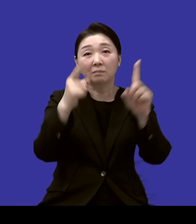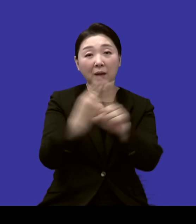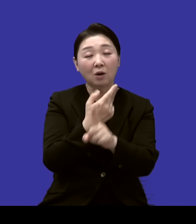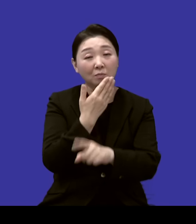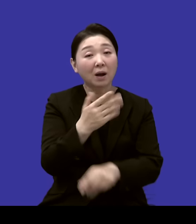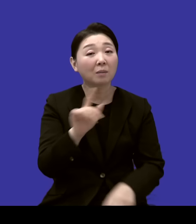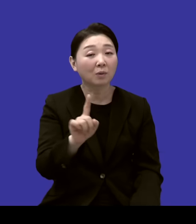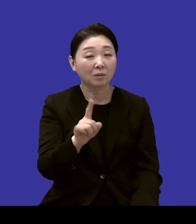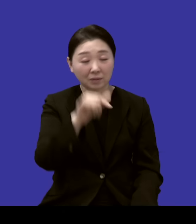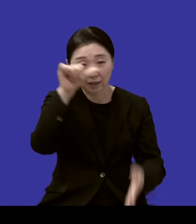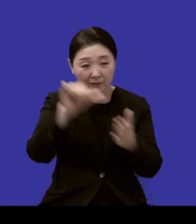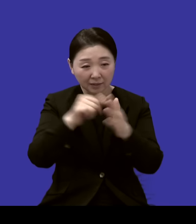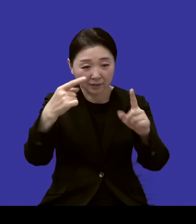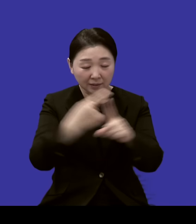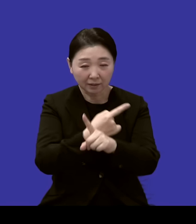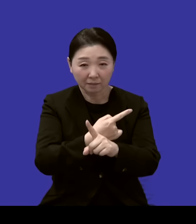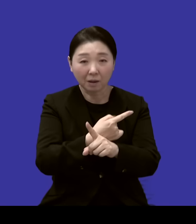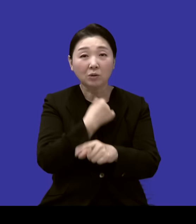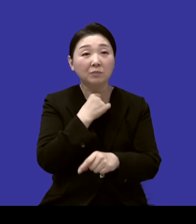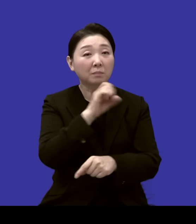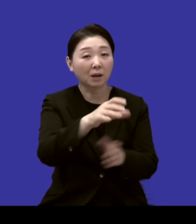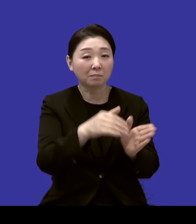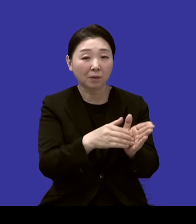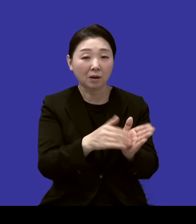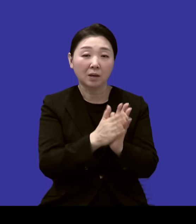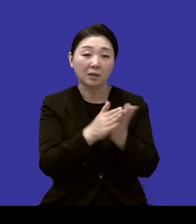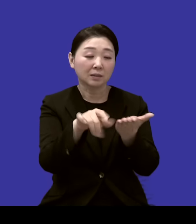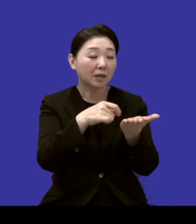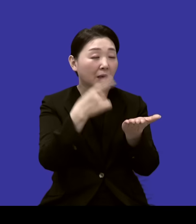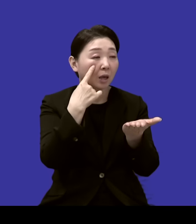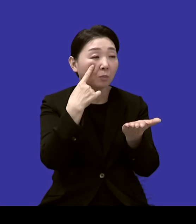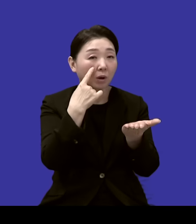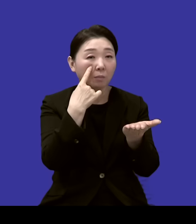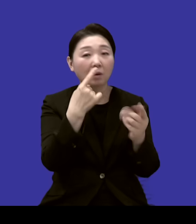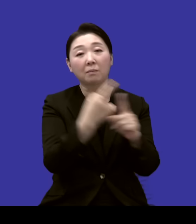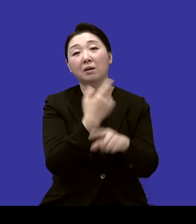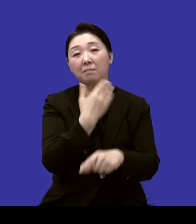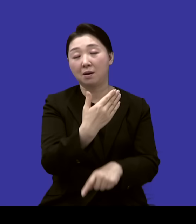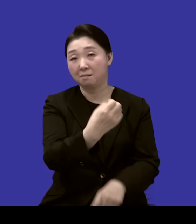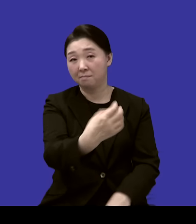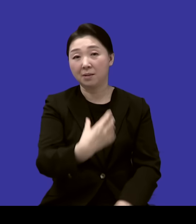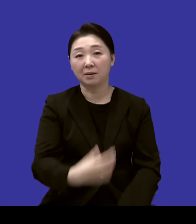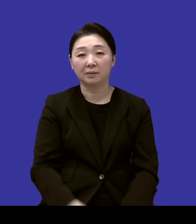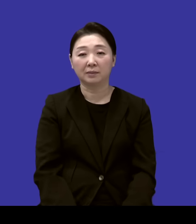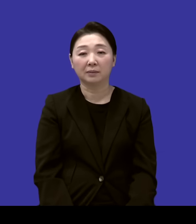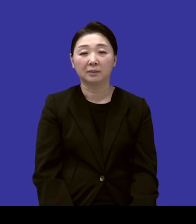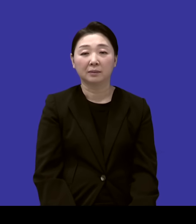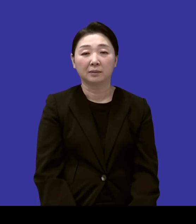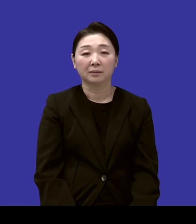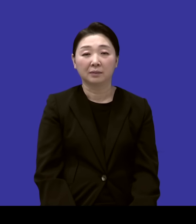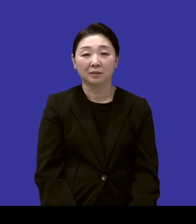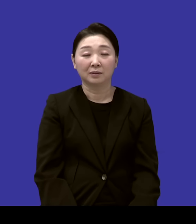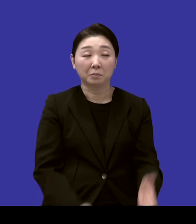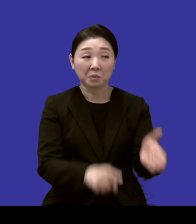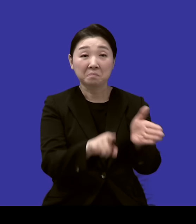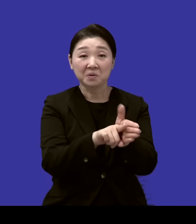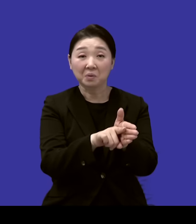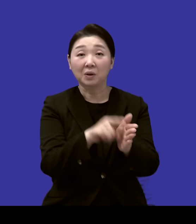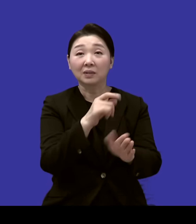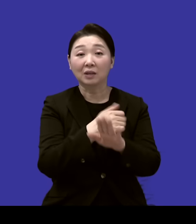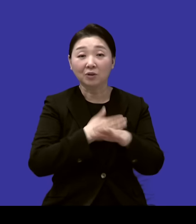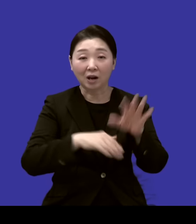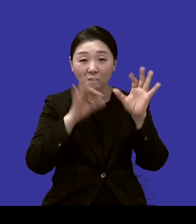제 인생을 바꾸고 싶다. 이렇게 말하니까 이분이 책 쓰기를 하면 정말 많이 바뀔 것 같다. 그래서 제가 이분은 너무 믿으니까 나중에